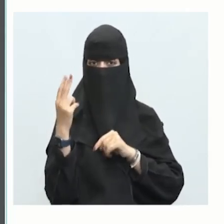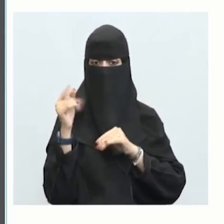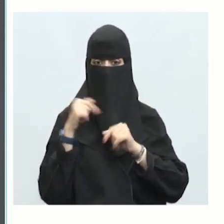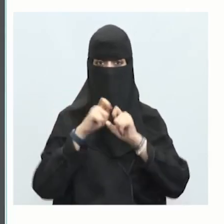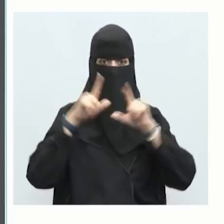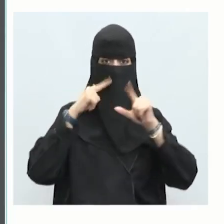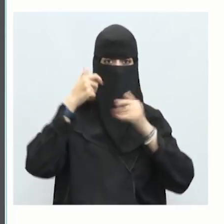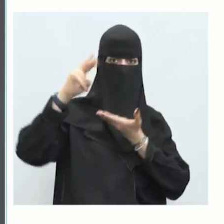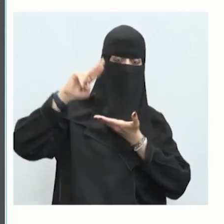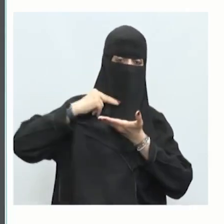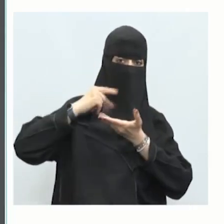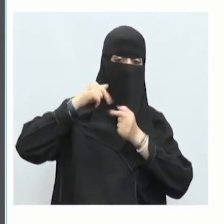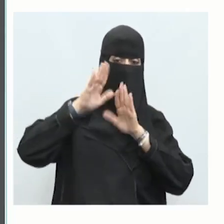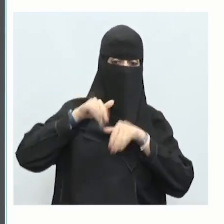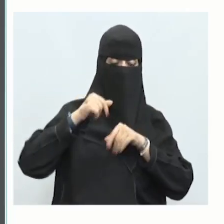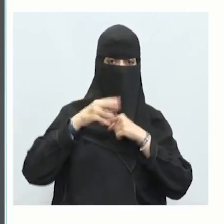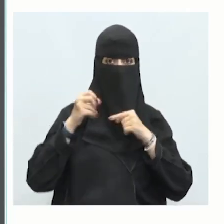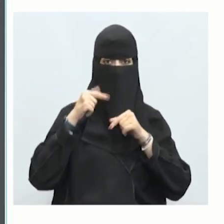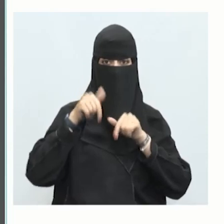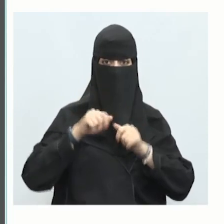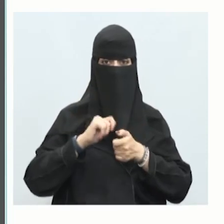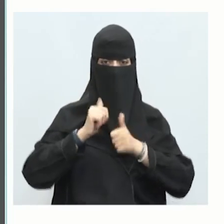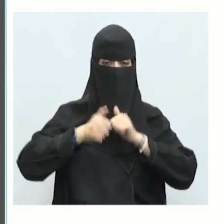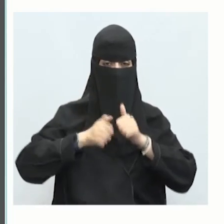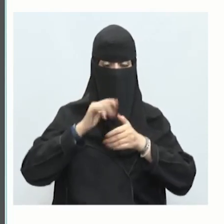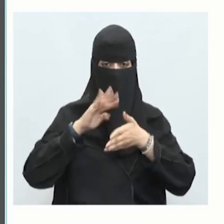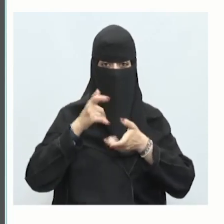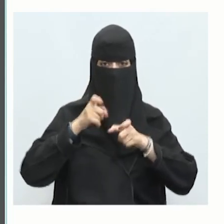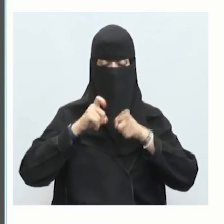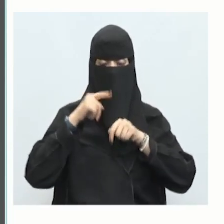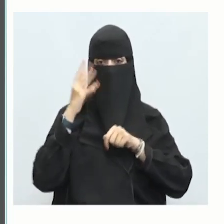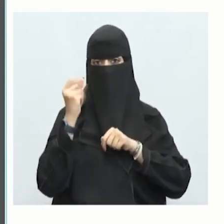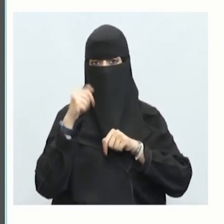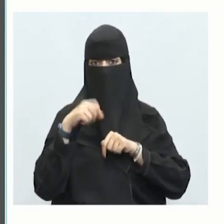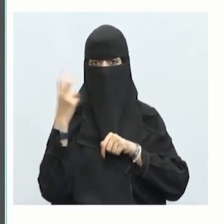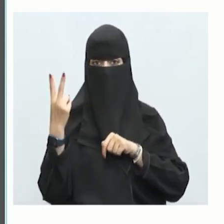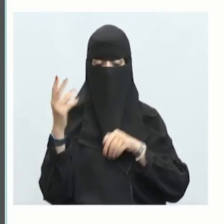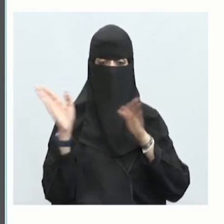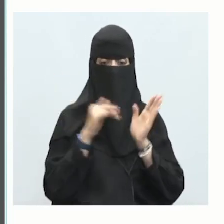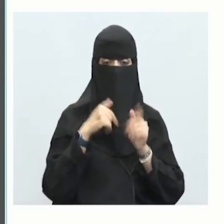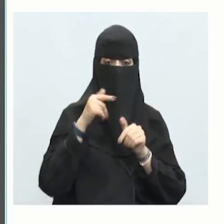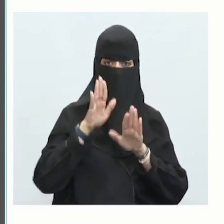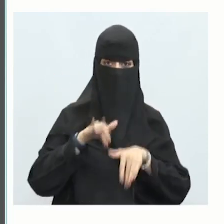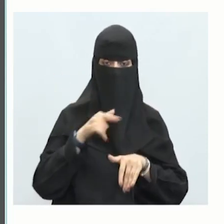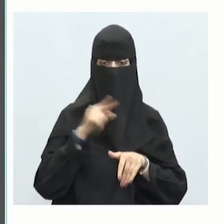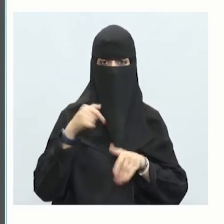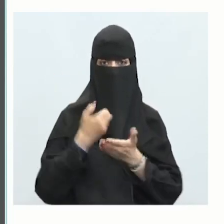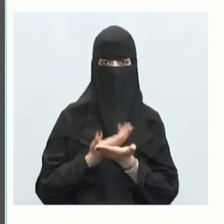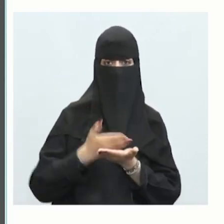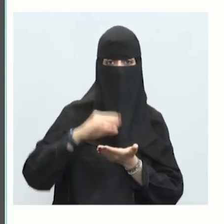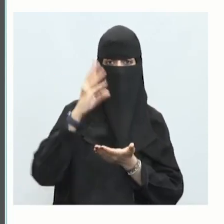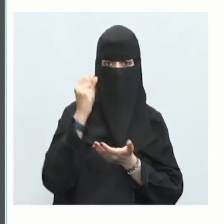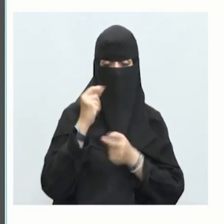اظهر لنا الرساله الرقم سالب نقوم بالتجربه على الرقم اثنين يكون عندنا طباعه